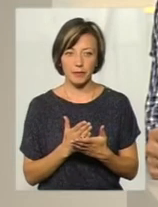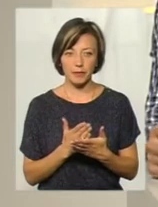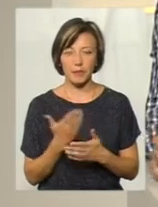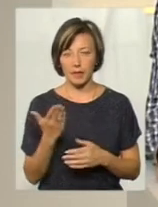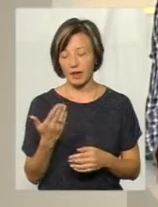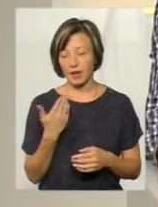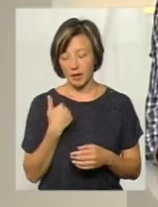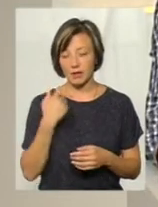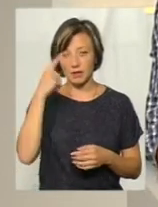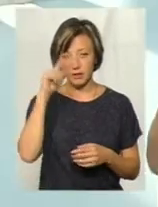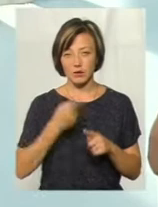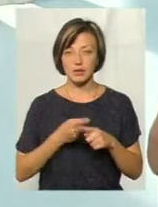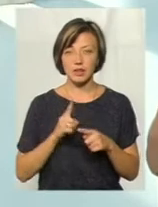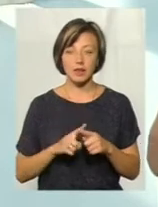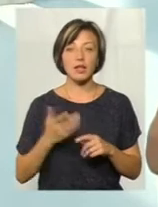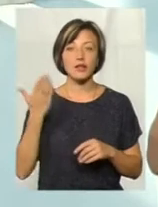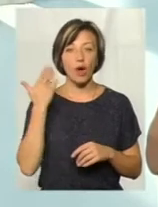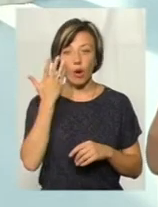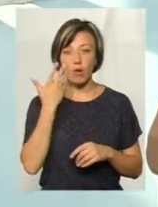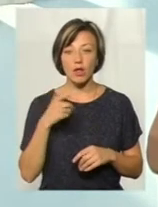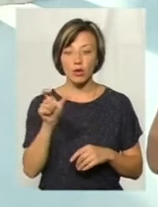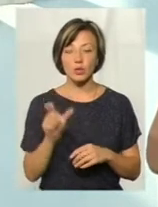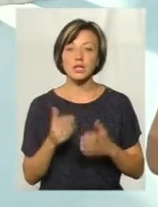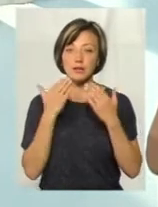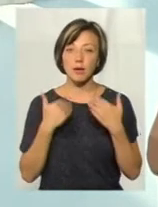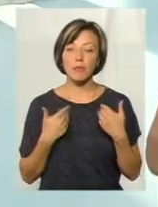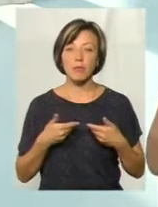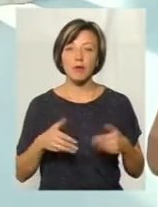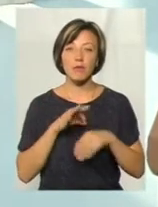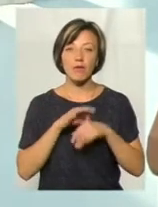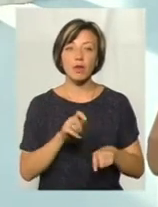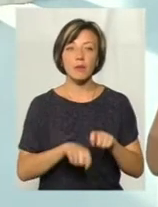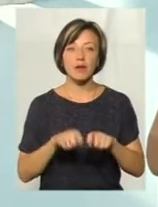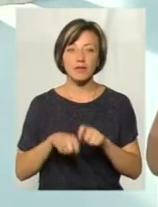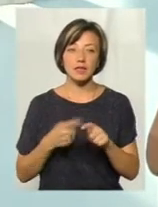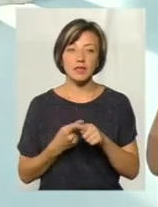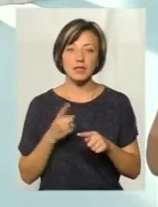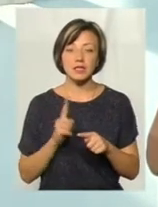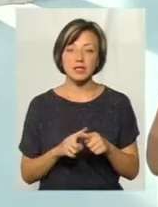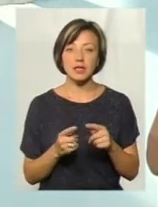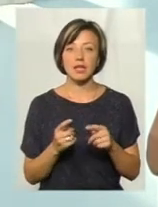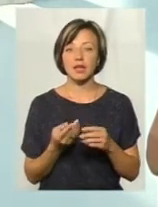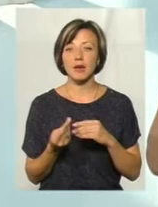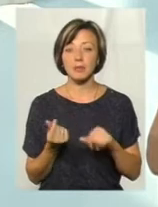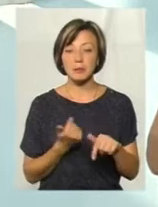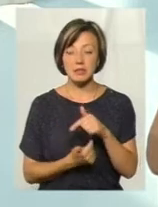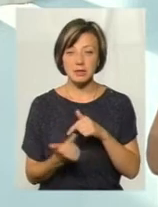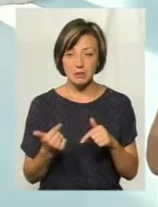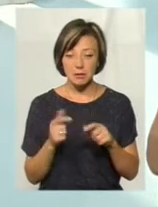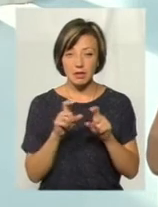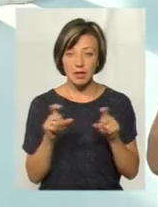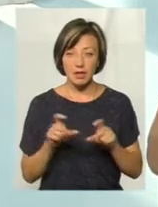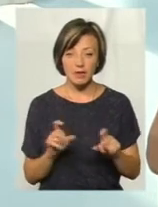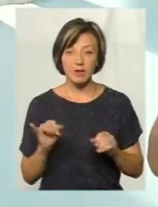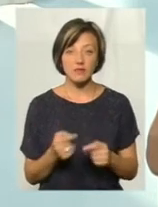так? Так. Ну, нам про це відомо. На той час, коли людина зверталась, ми проводили перевірки цих суб'єктів господарювання і встановили,